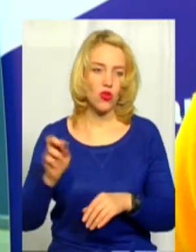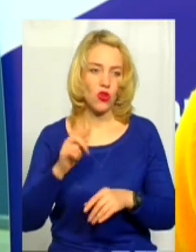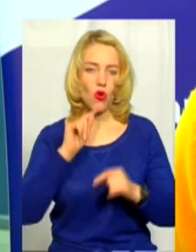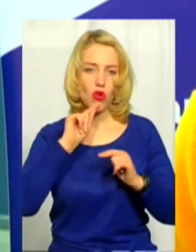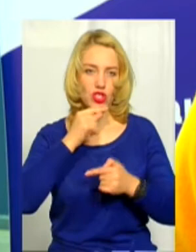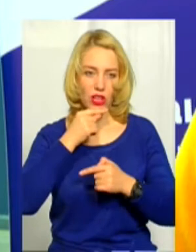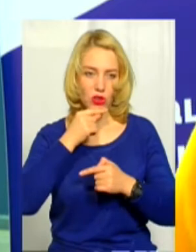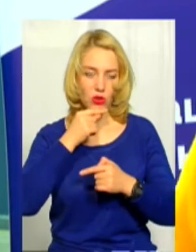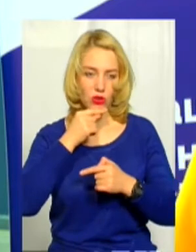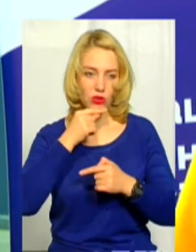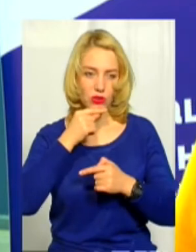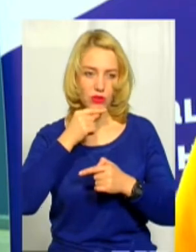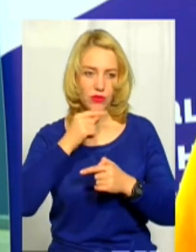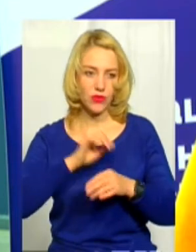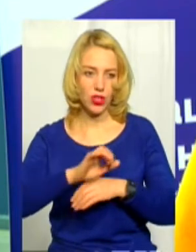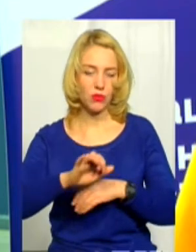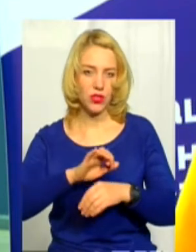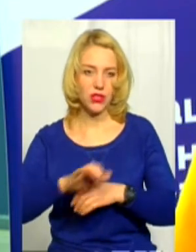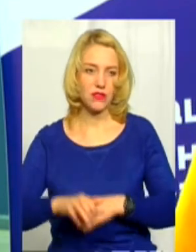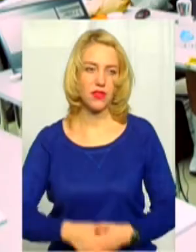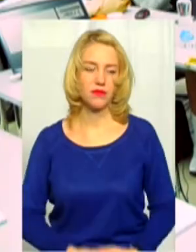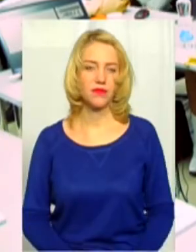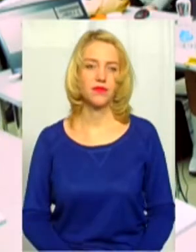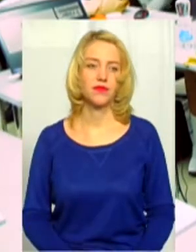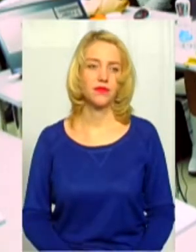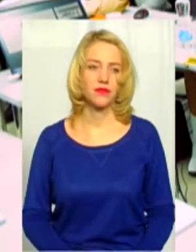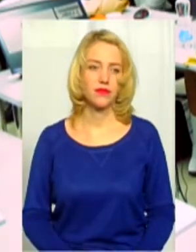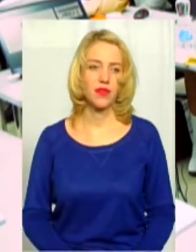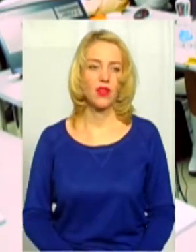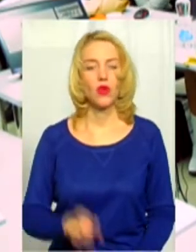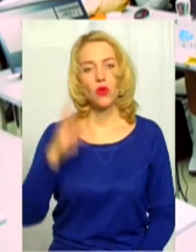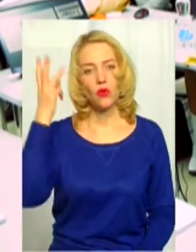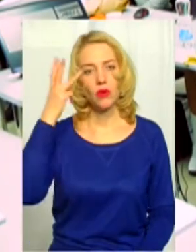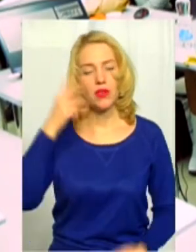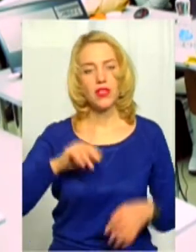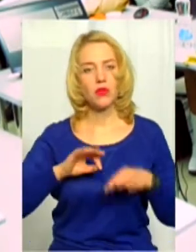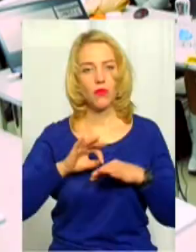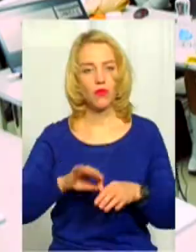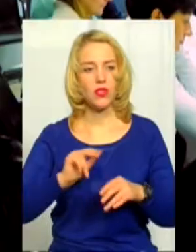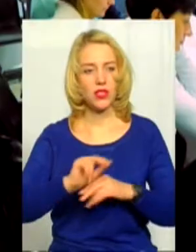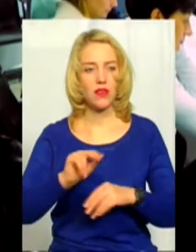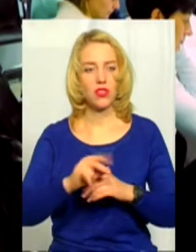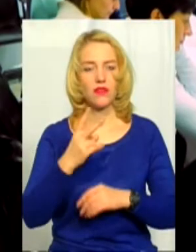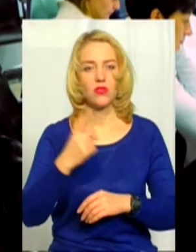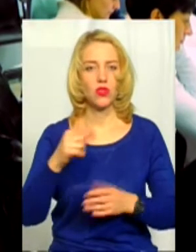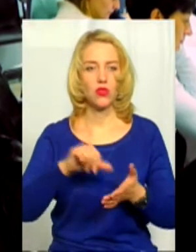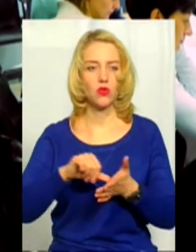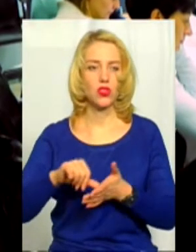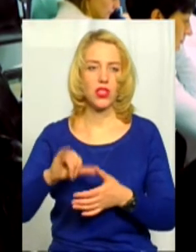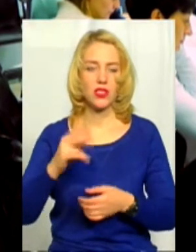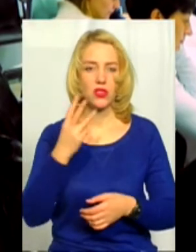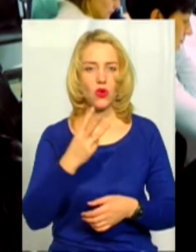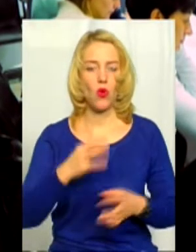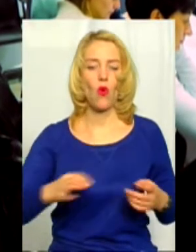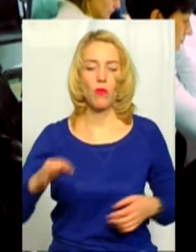Зі сторони іменно філософії бережливого производства. У Хмельницькому проходить навчання 21 учасник із трьох областей України